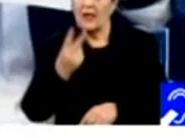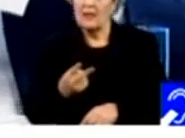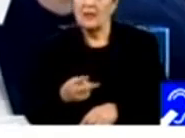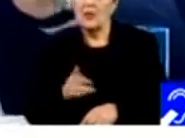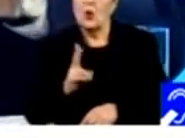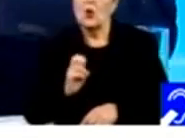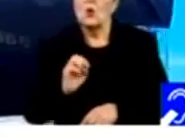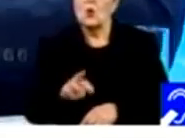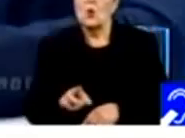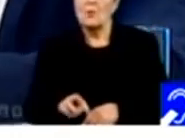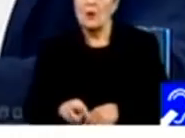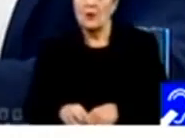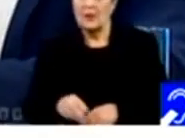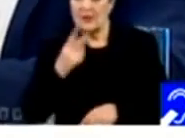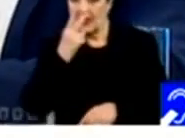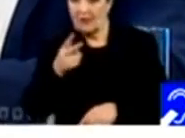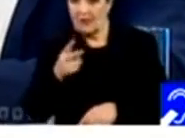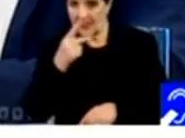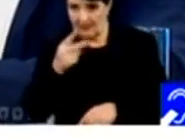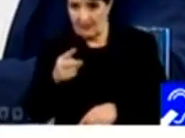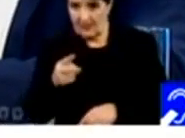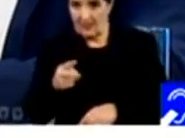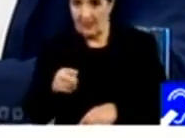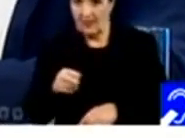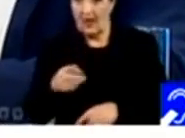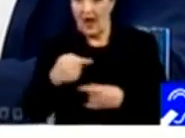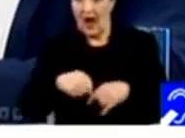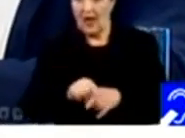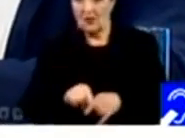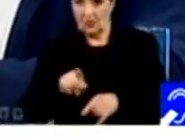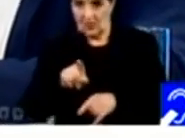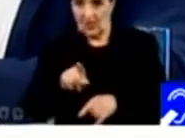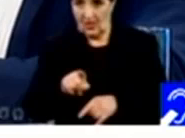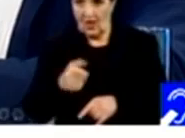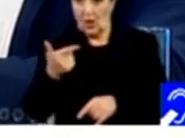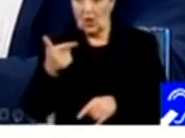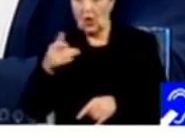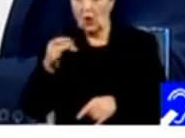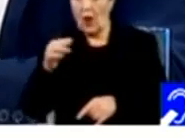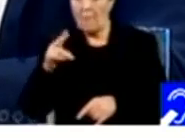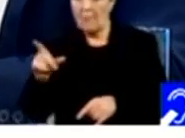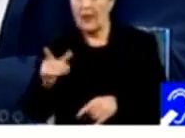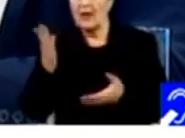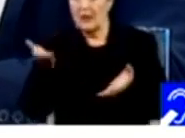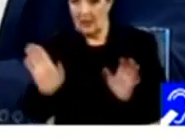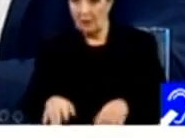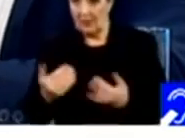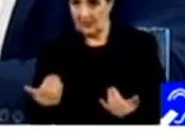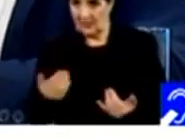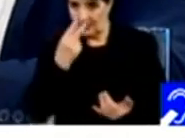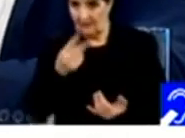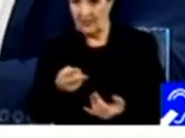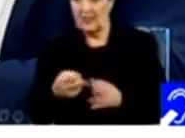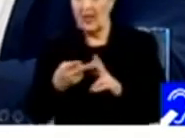mint la televizorul acești băieți. Vedeți? Iată așa, această groapă rămâne și astăzi, iată așa, astea sunt